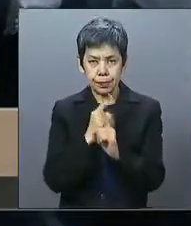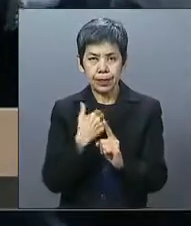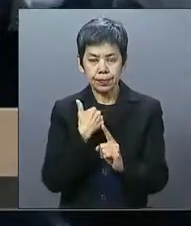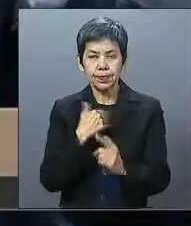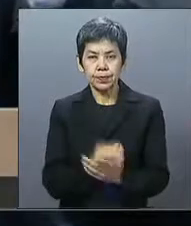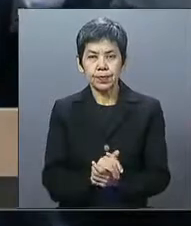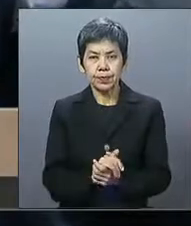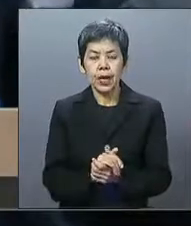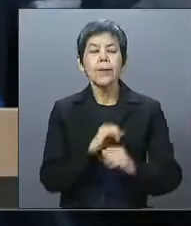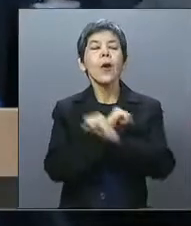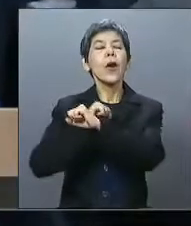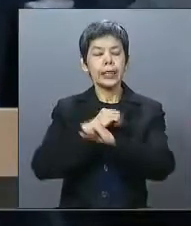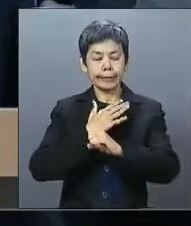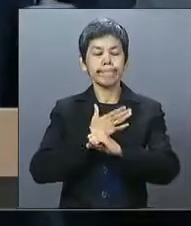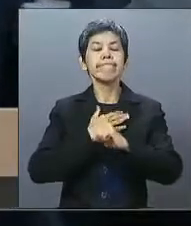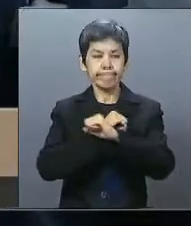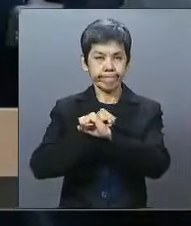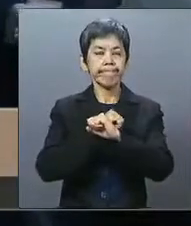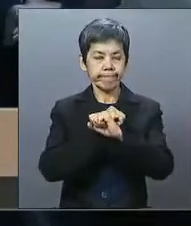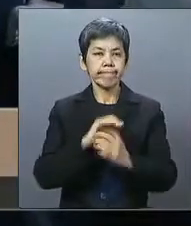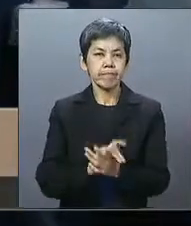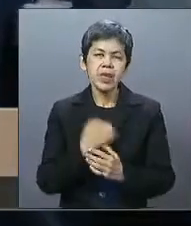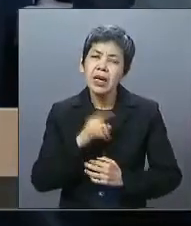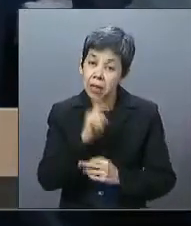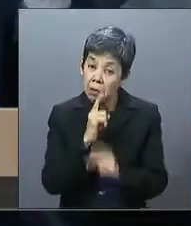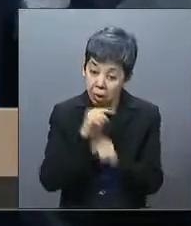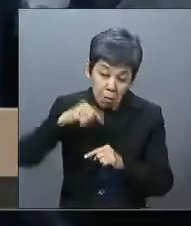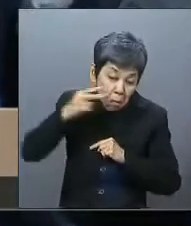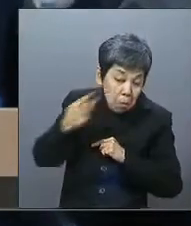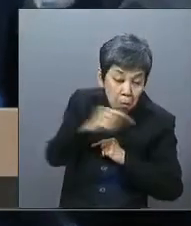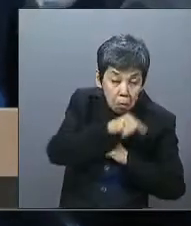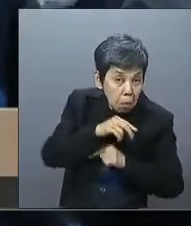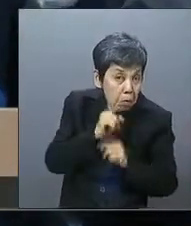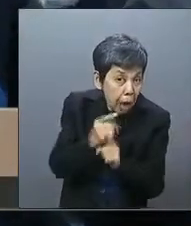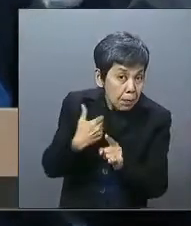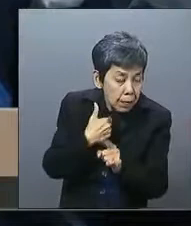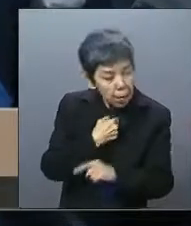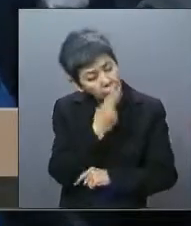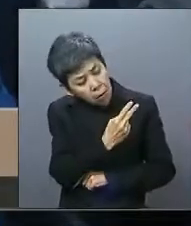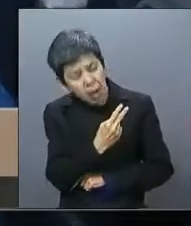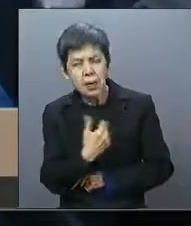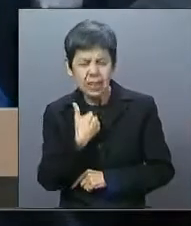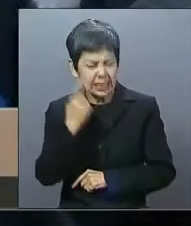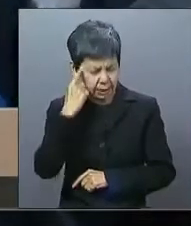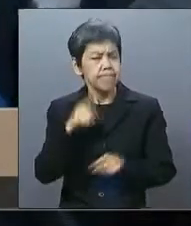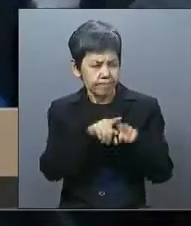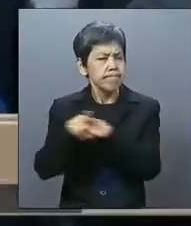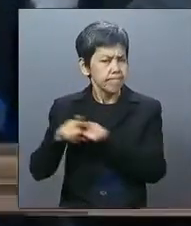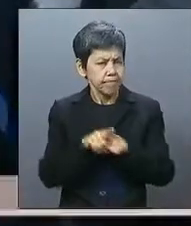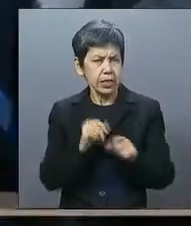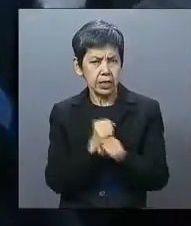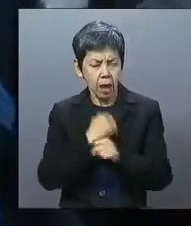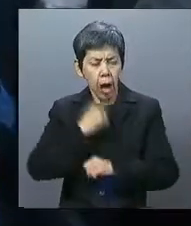เพื่อความปลอดภัยค่ะ แล้วส่วนใหญ่เขาปฏิบัติตามมั้ยฮะ ส่วนใหญ่ก็น่าจะปฏิบัติตามนะคะเพราะว่าทุกค